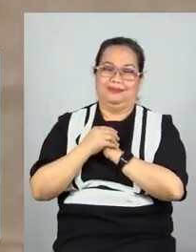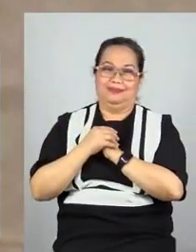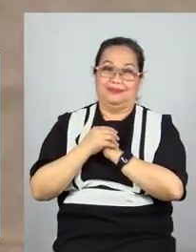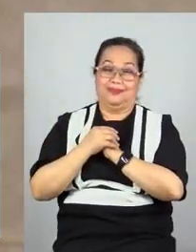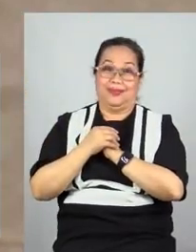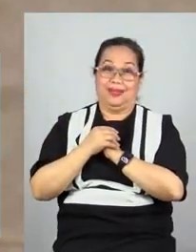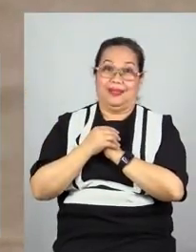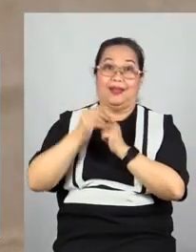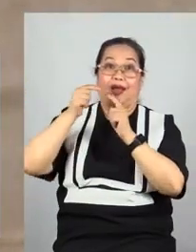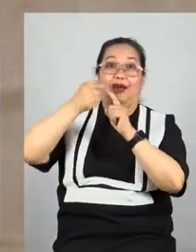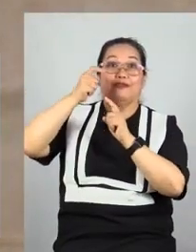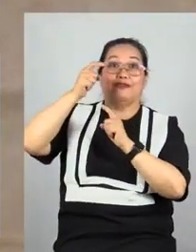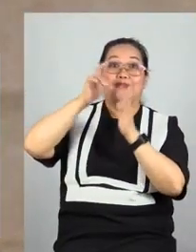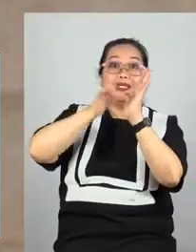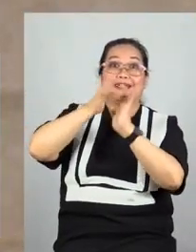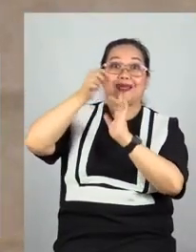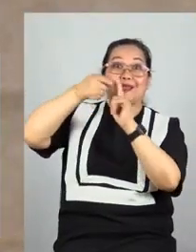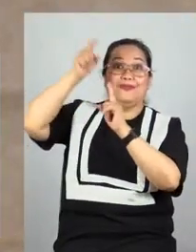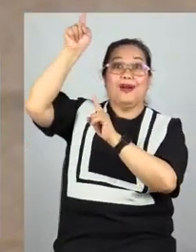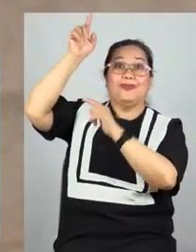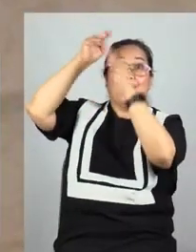Nanggaling siya sa mataas,